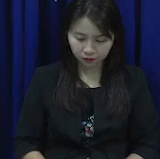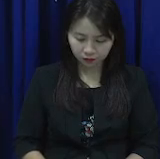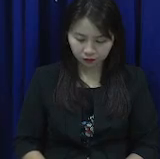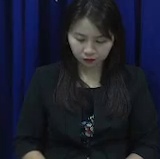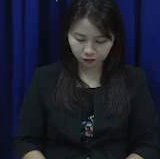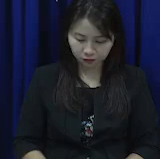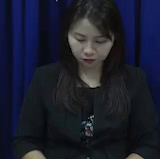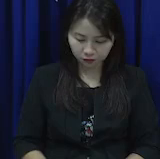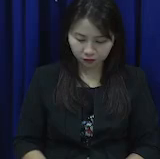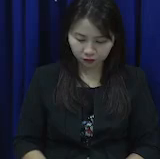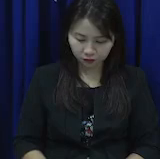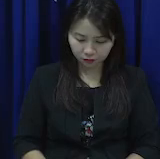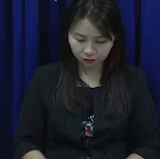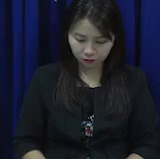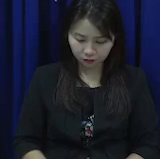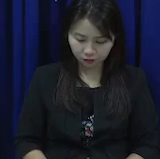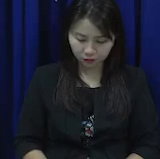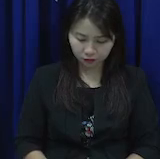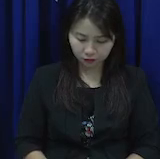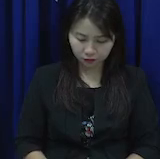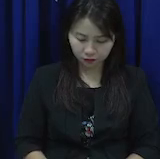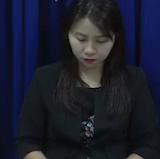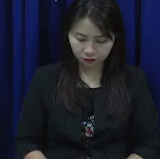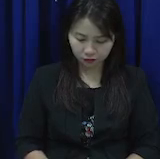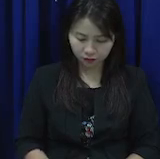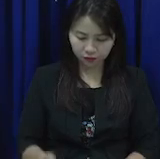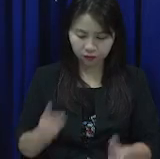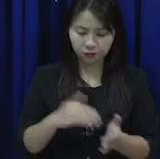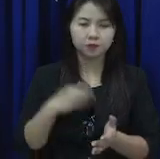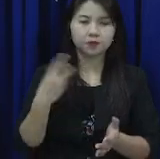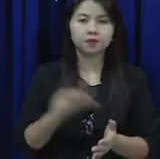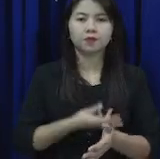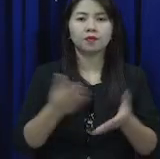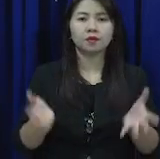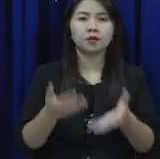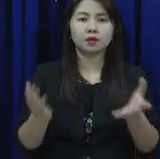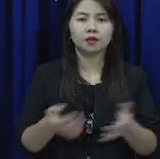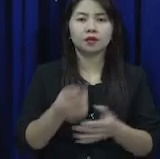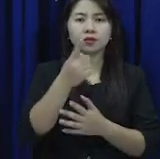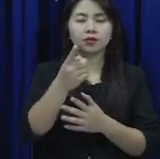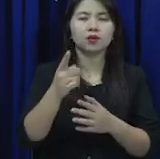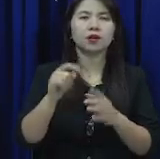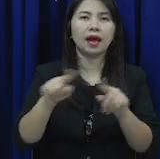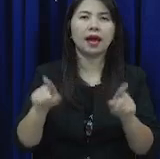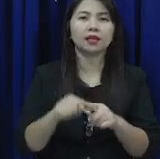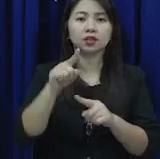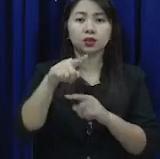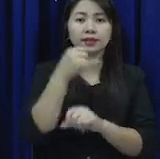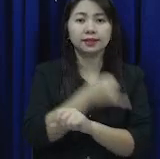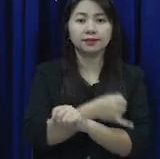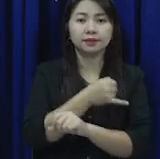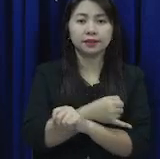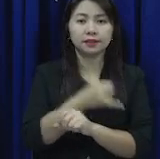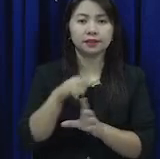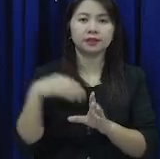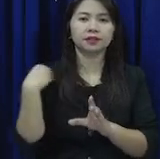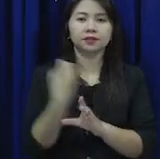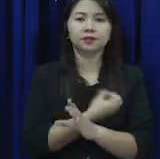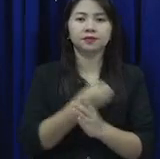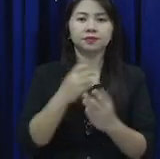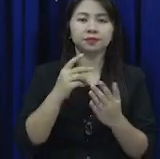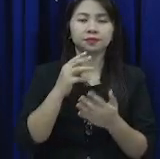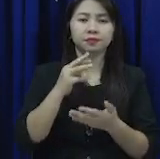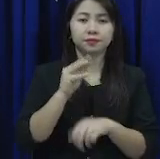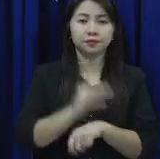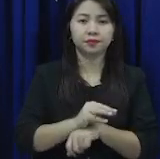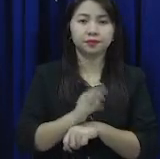yourself through investment you see yung pag-iinvest ninyo sa Ministry Alam niyo young people This is something that you have to